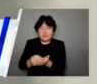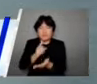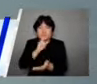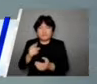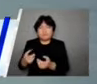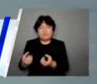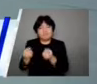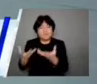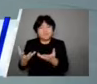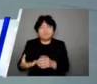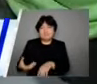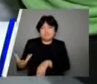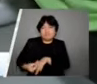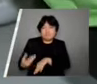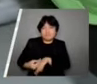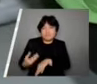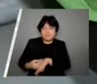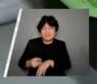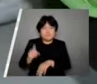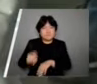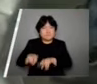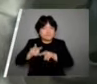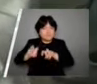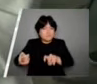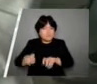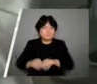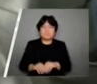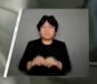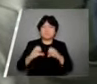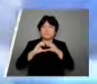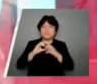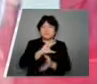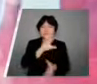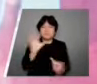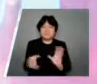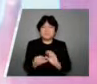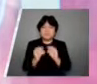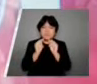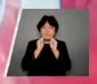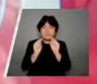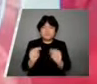bid para sa GMA integrated news saa refran ang inyong saki